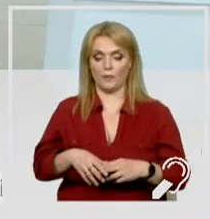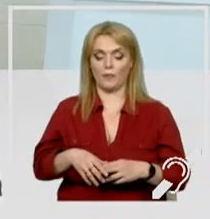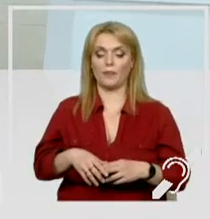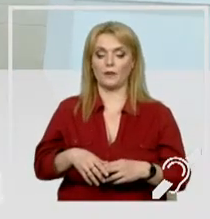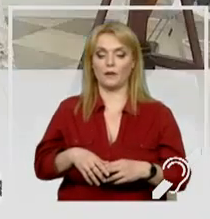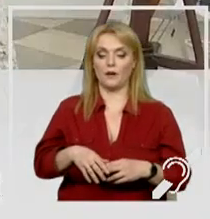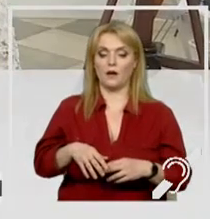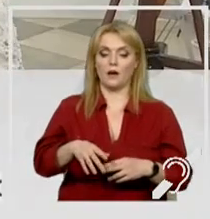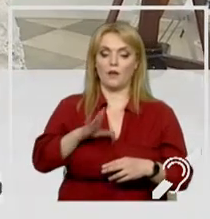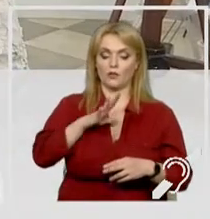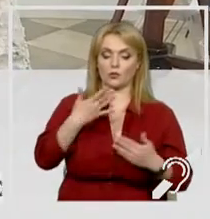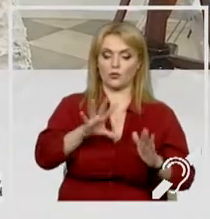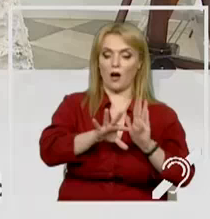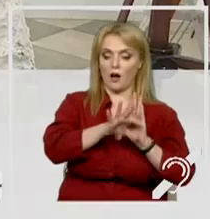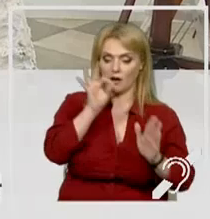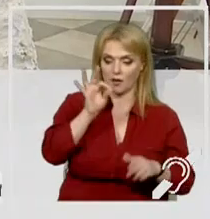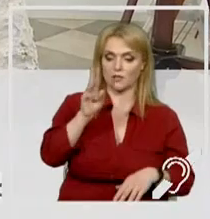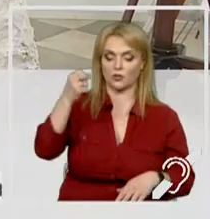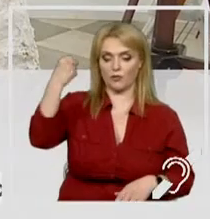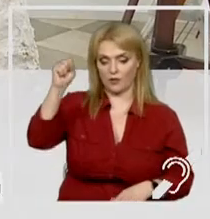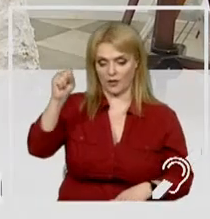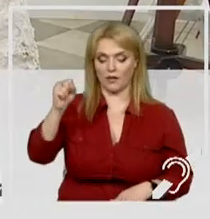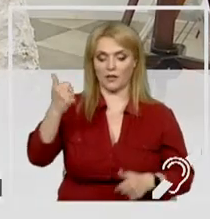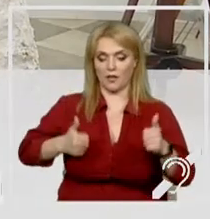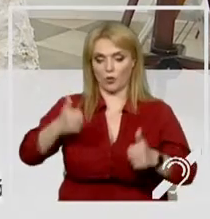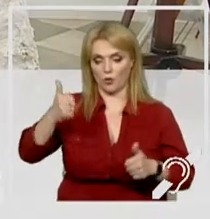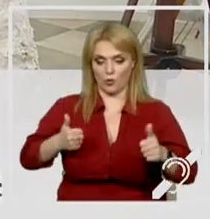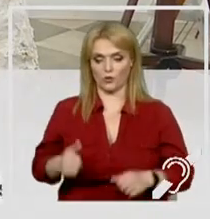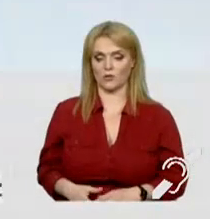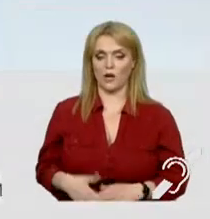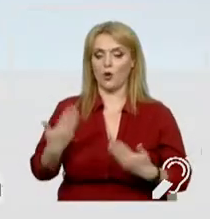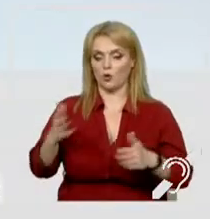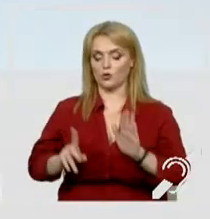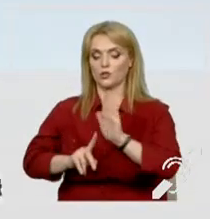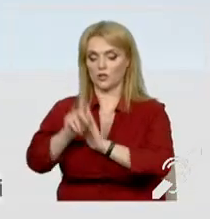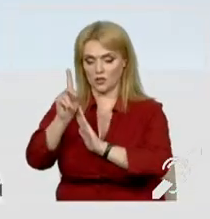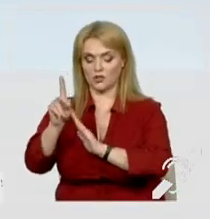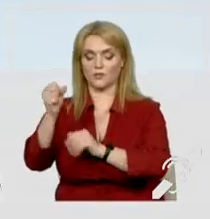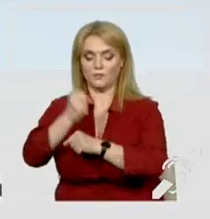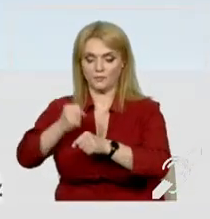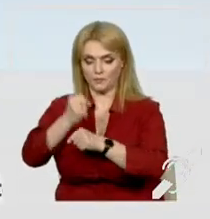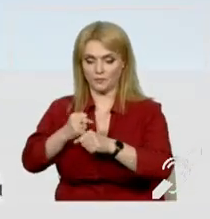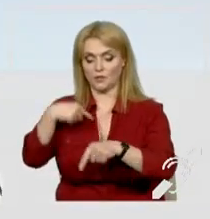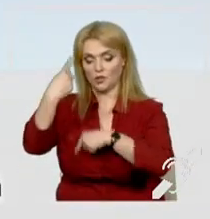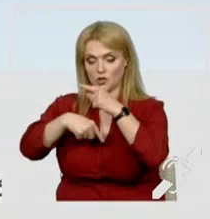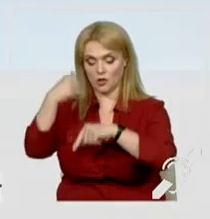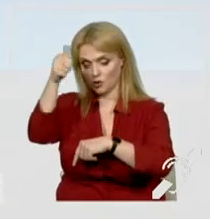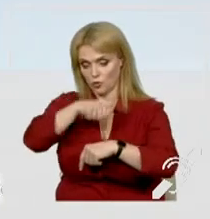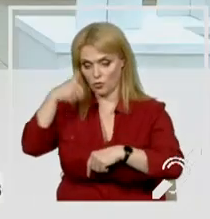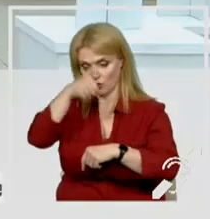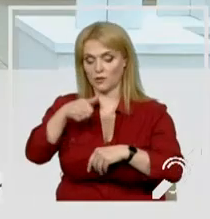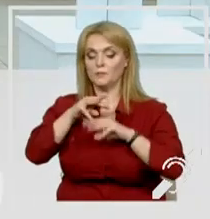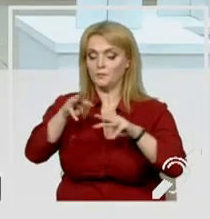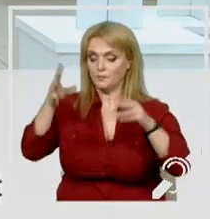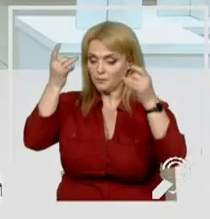timp a fost ales câștigătorul proiectului Veceslav Jiglițchi, care a și început lucrarea. Un an mai târziu și Ministerul Culturii